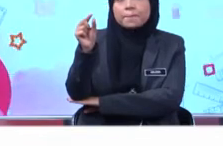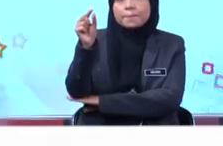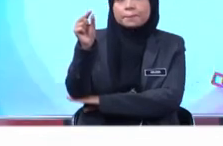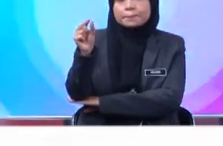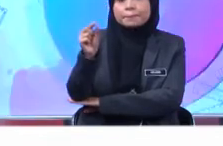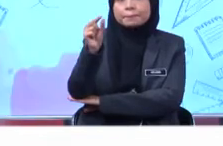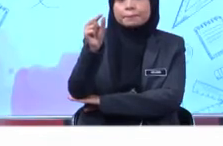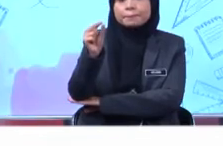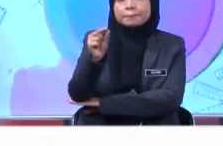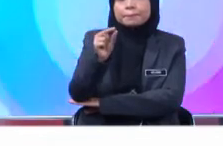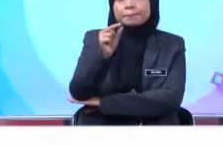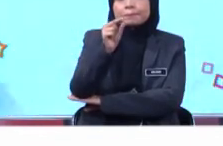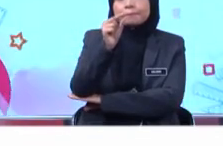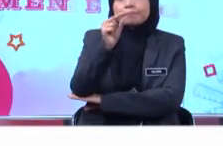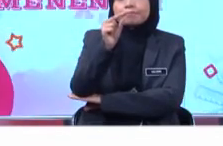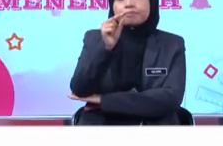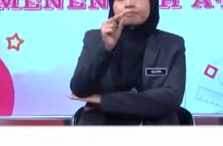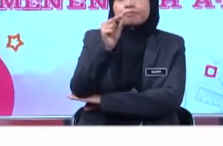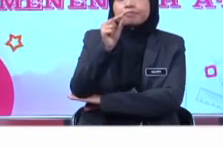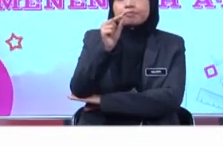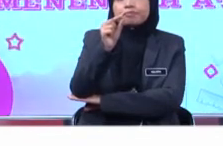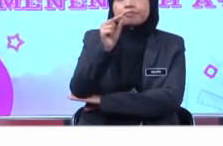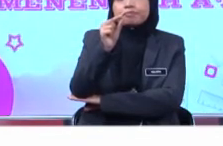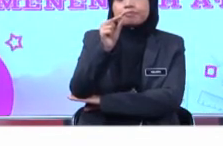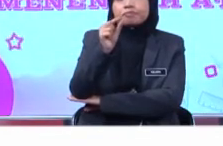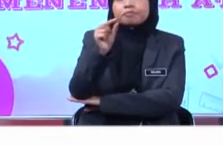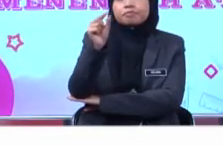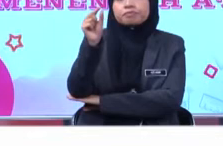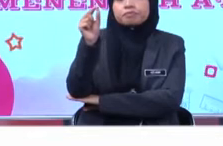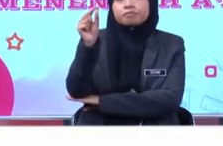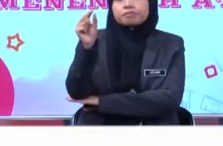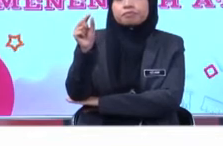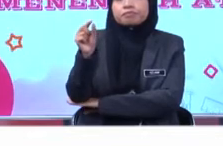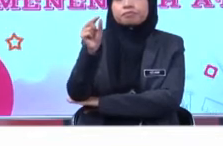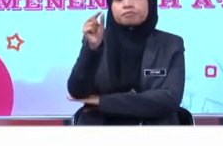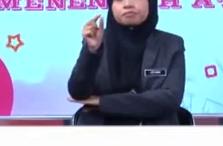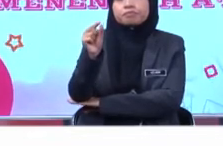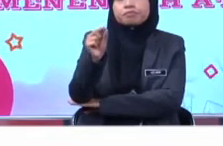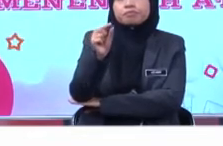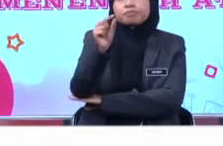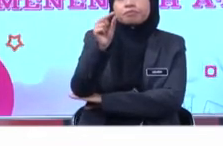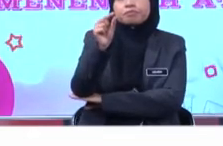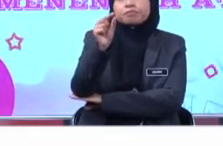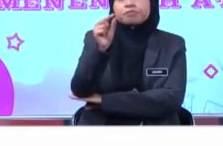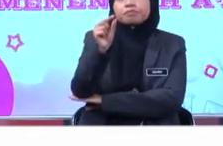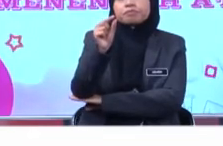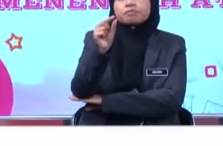yawloh wala wala wonderful Yin